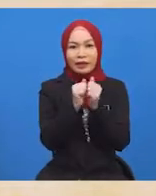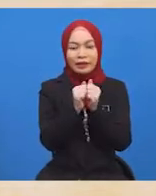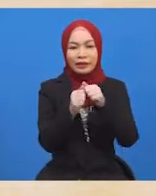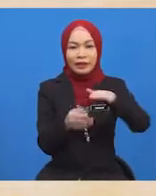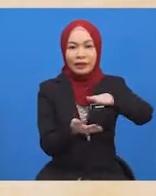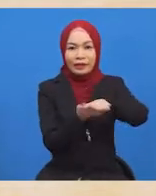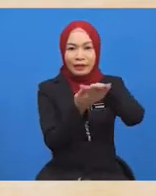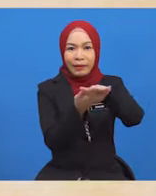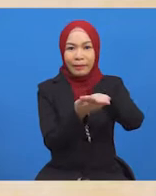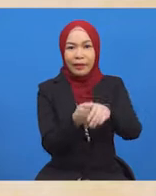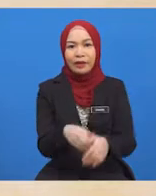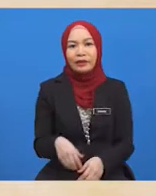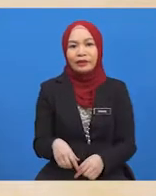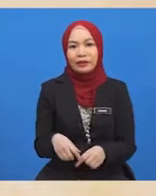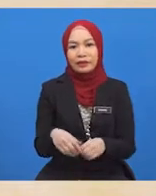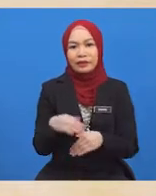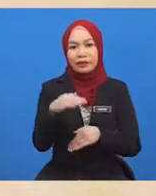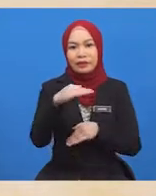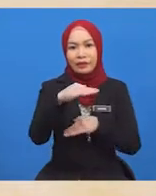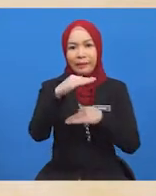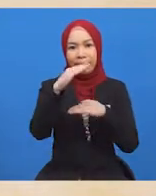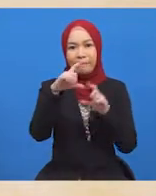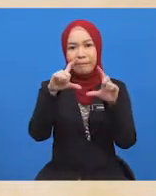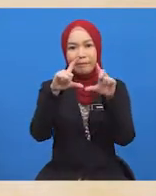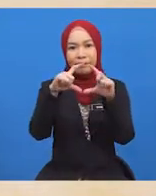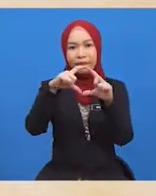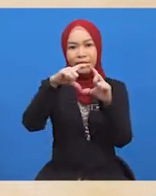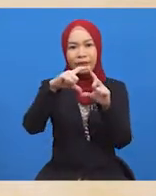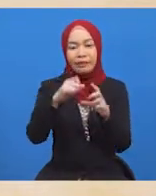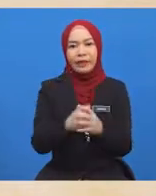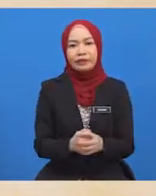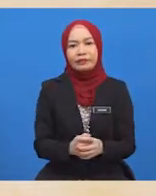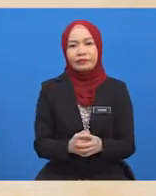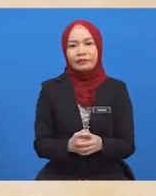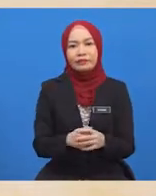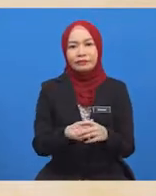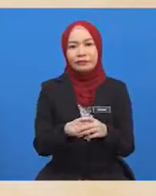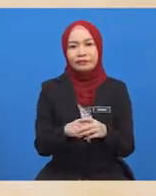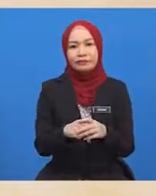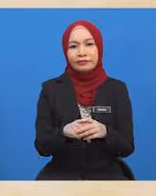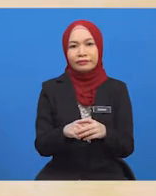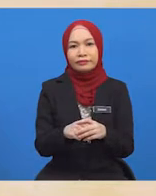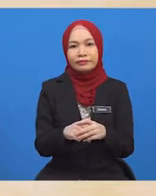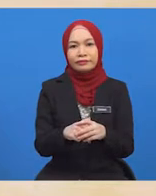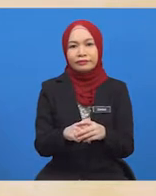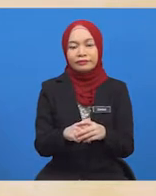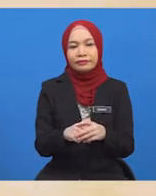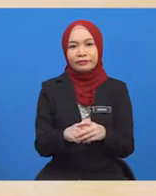tepat AB, CD yang terletak pada suatu satah mengufuk.